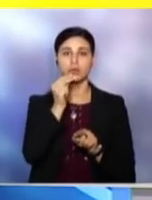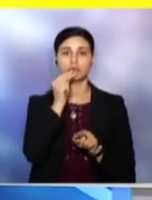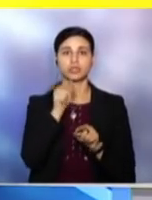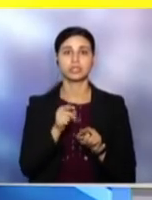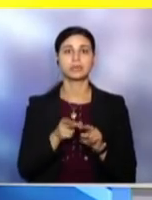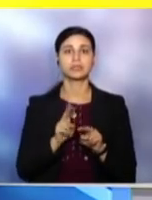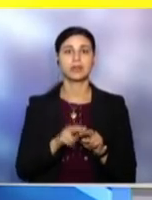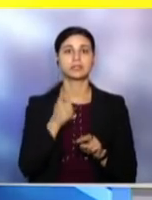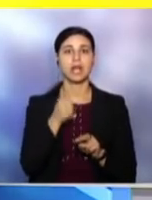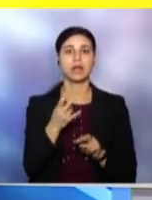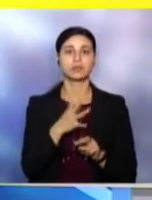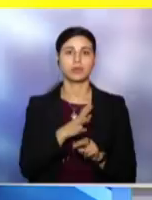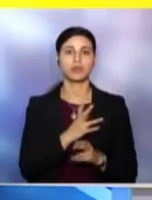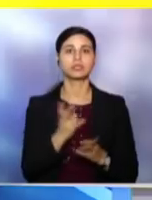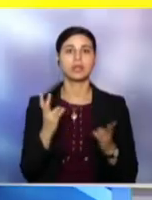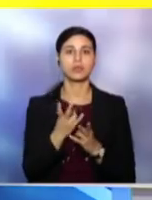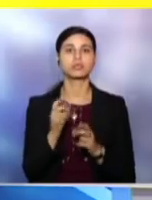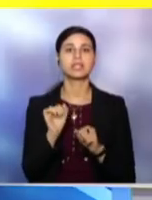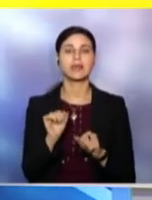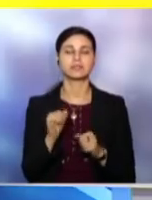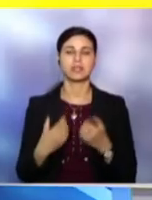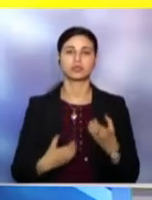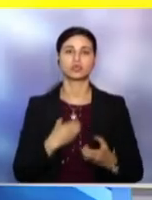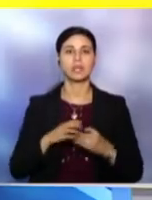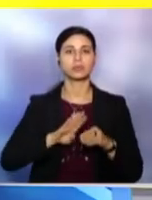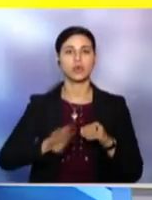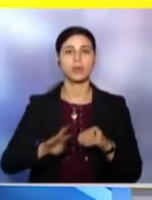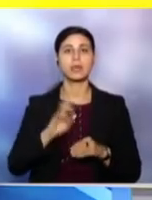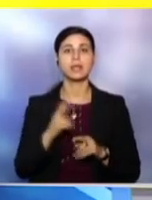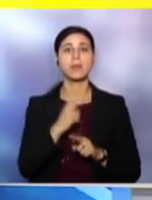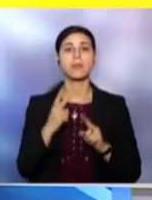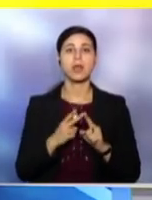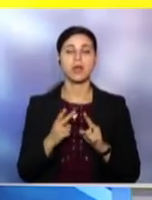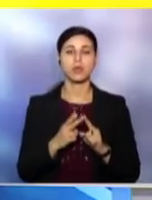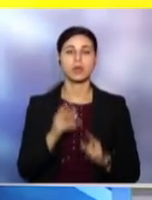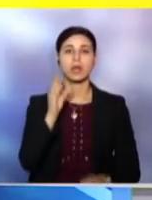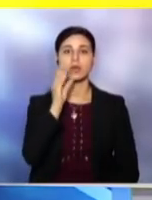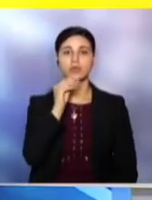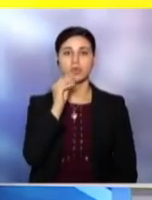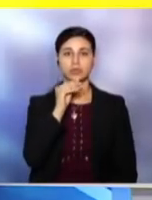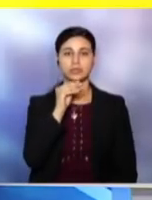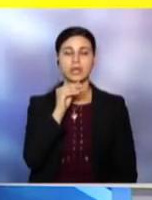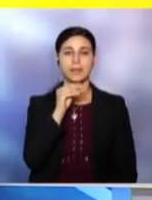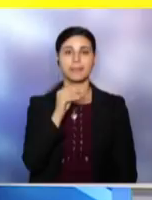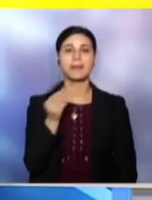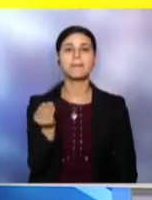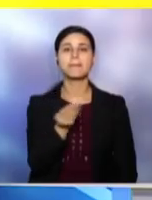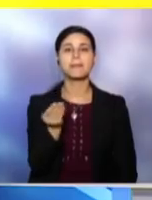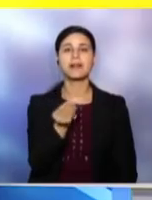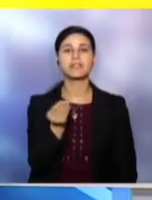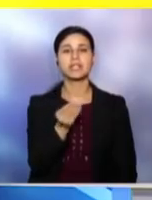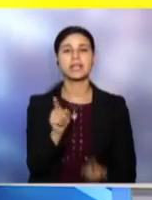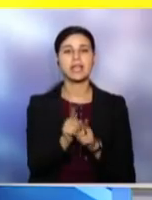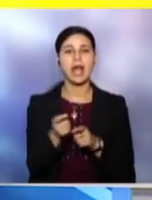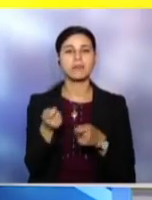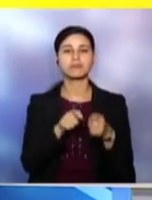იმისაც რომ ეს ეფექტურად გამოვიყენოთ, უნდა დავიცვათ უსაფრთხოების წესები. და მეორე, თუ ჩვენ მოვიხმართ ხვნილებისგან დამზადებულ ეგრეთ